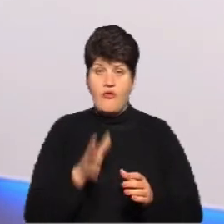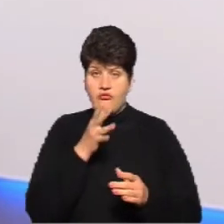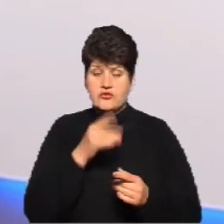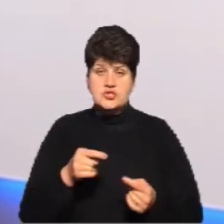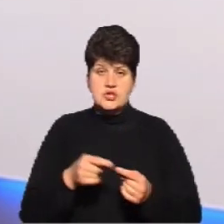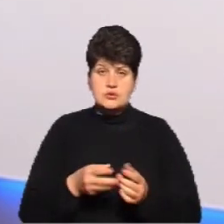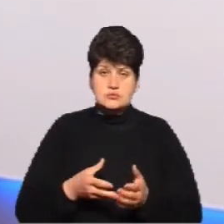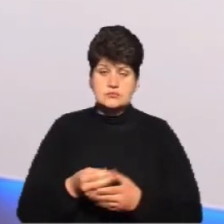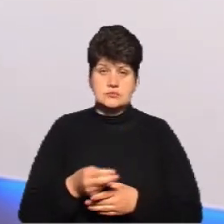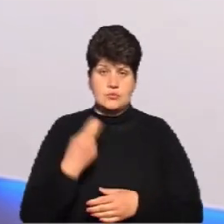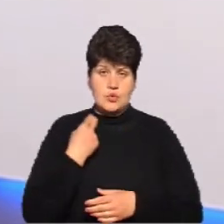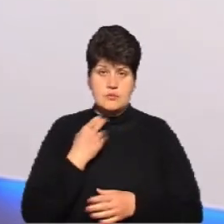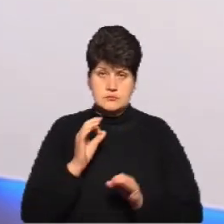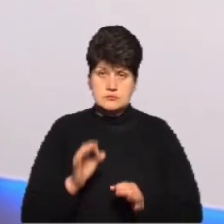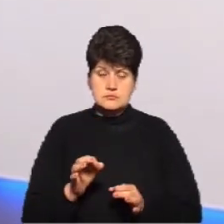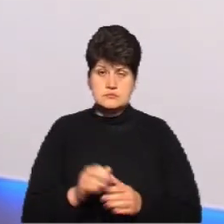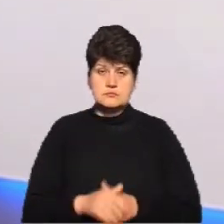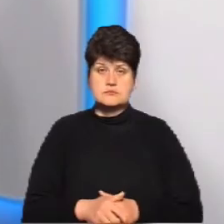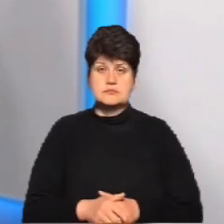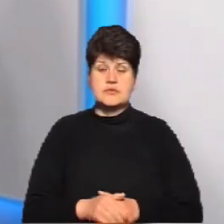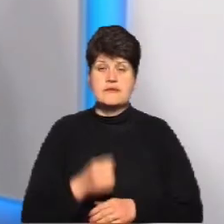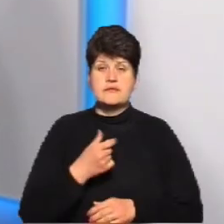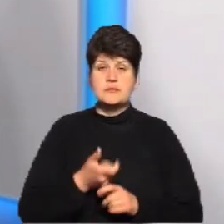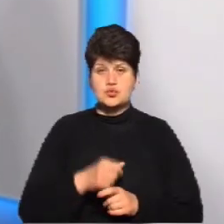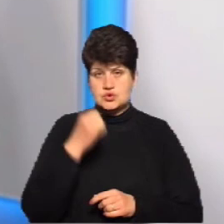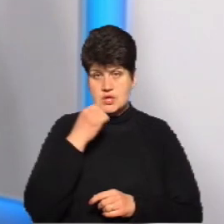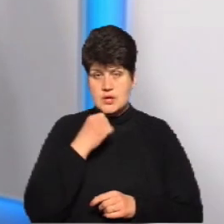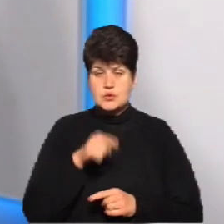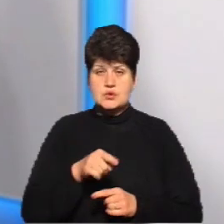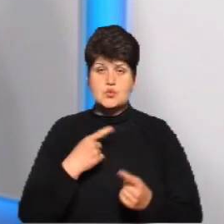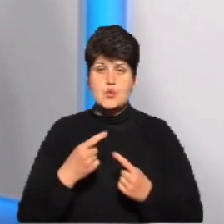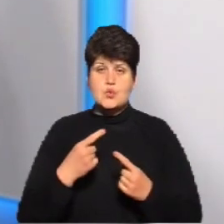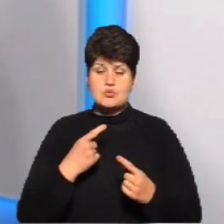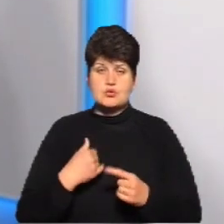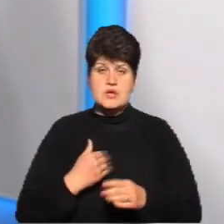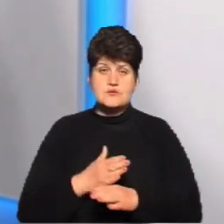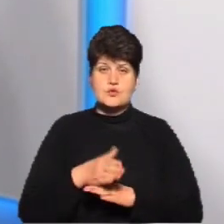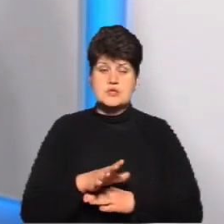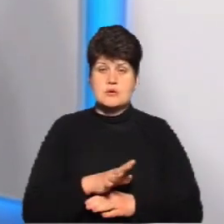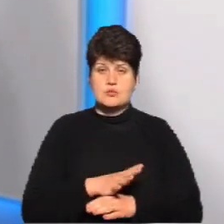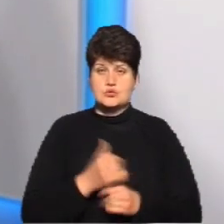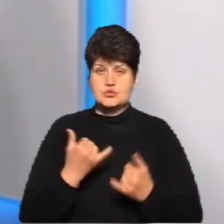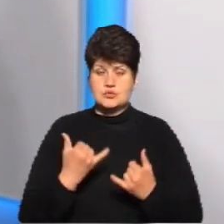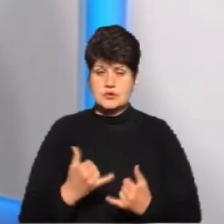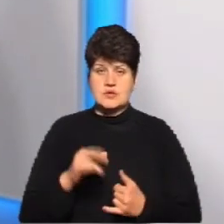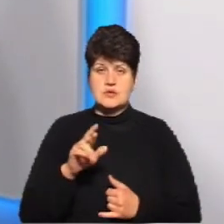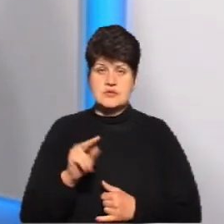так. Що ж, я вам дуже дякую за цю розмову. Нагадаю, у нас в гостях сьогодні був Ярослав